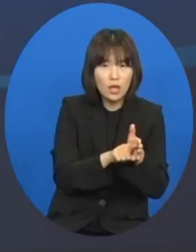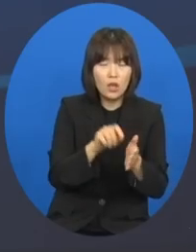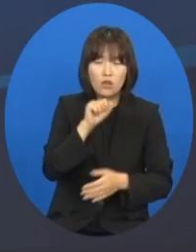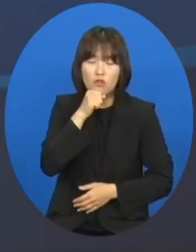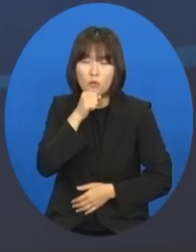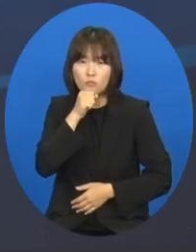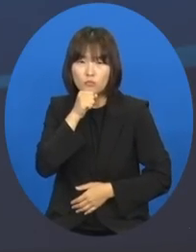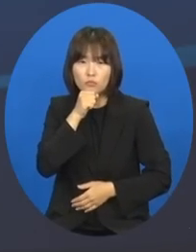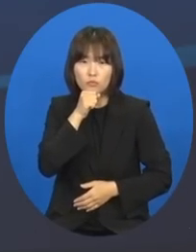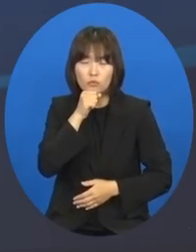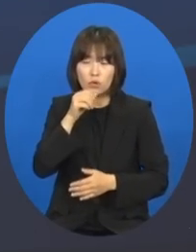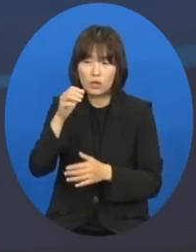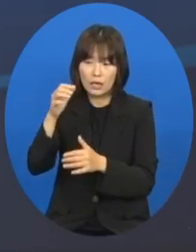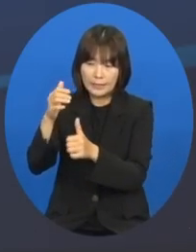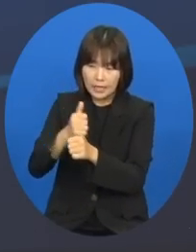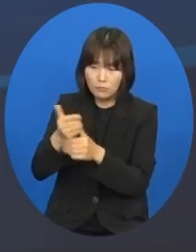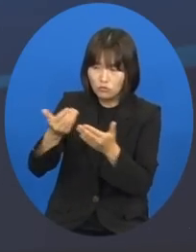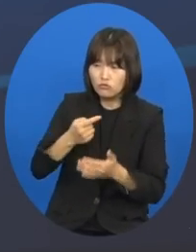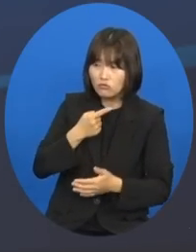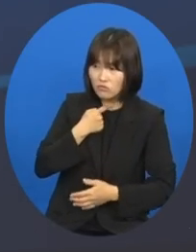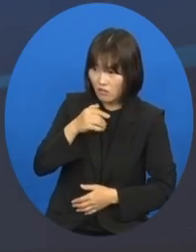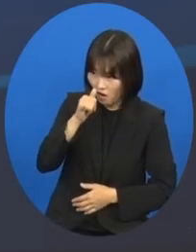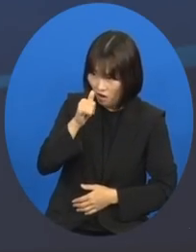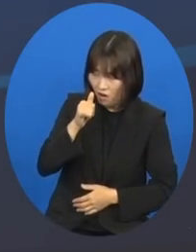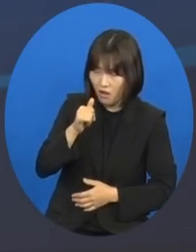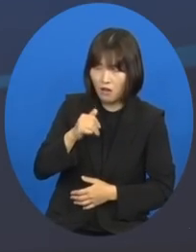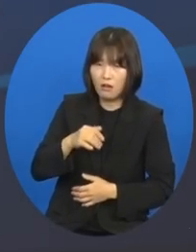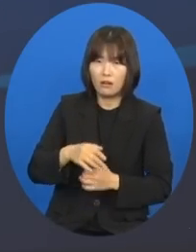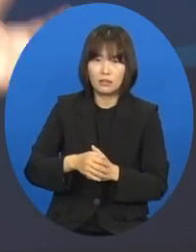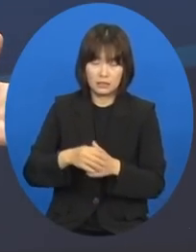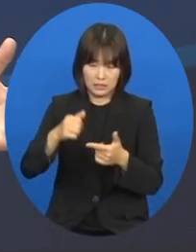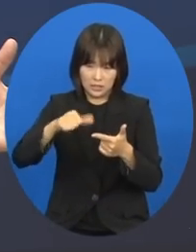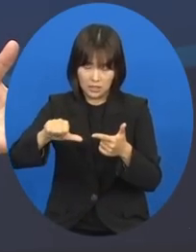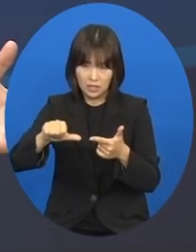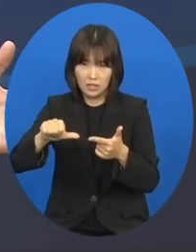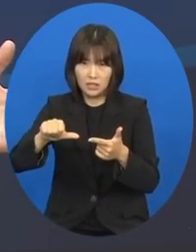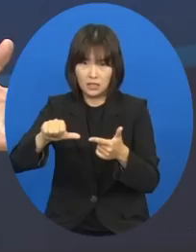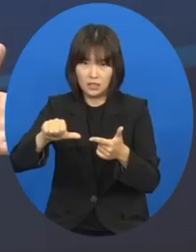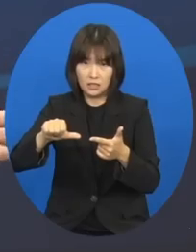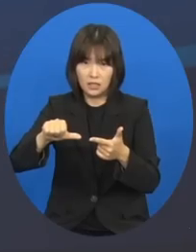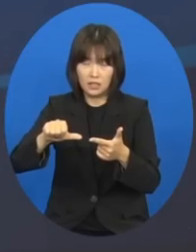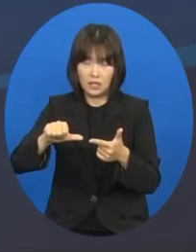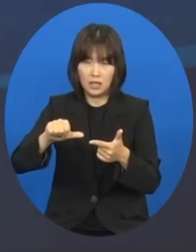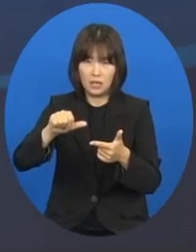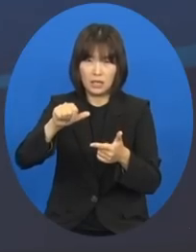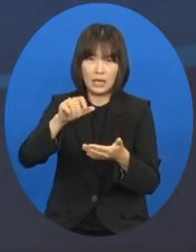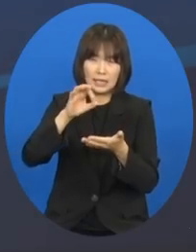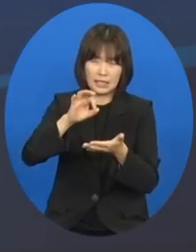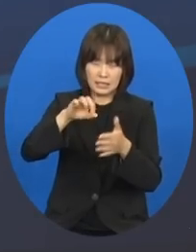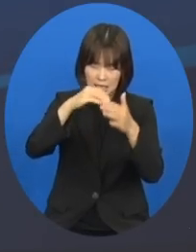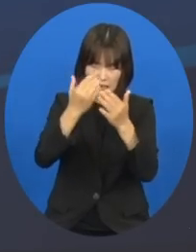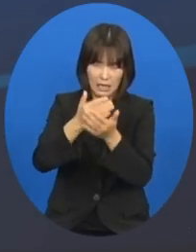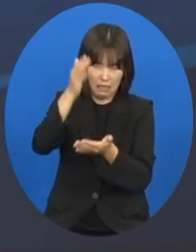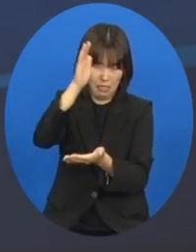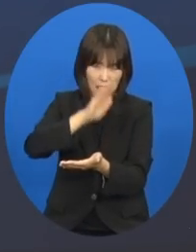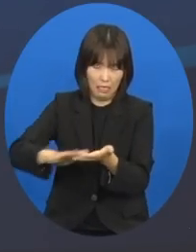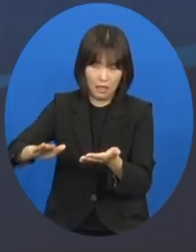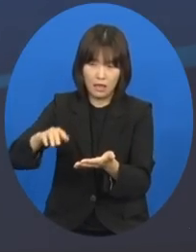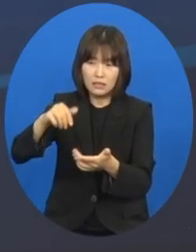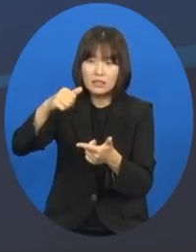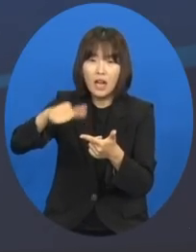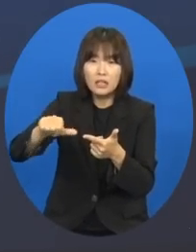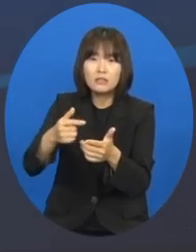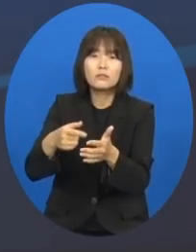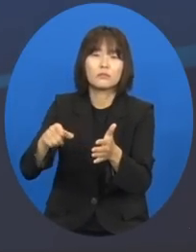저 허랑방탕에서 가상을 탕진한 아들에게는 송아지를 잡아서 송아지를 잡아서 농경문화에서